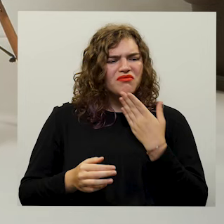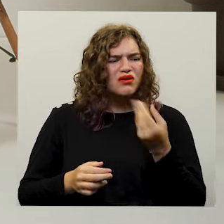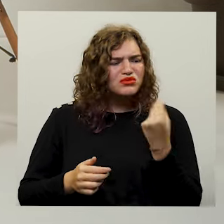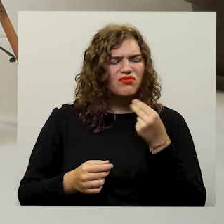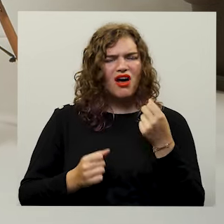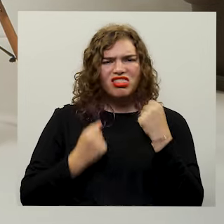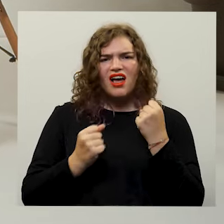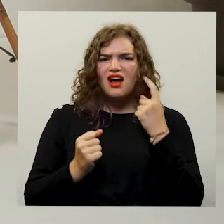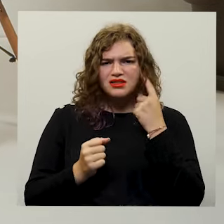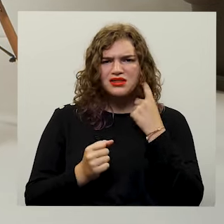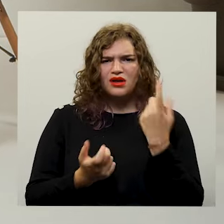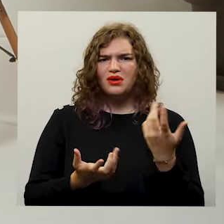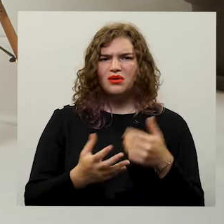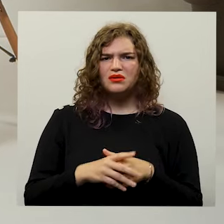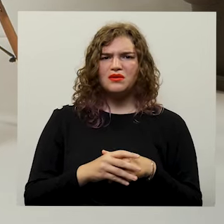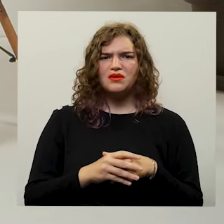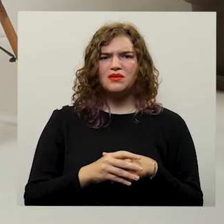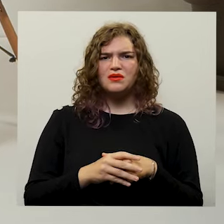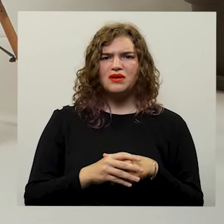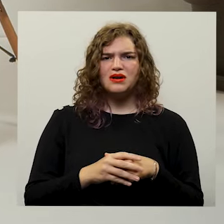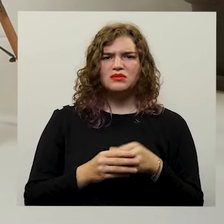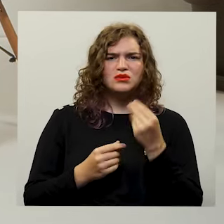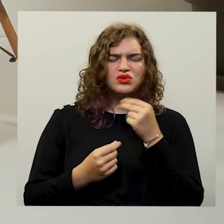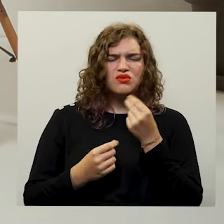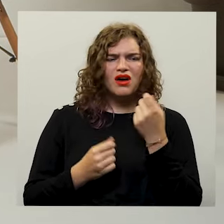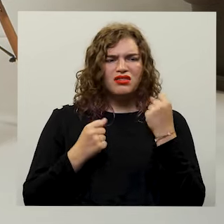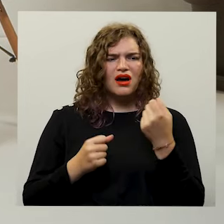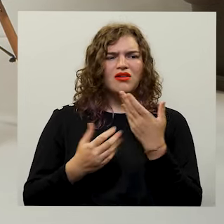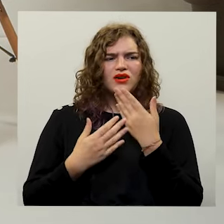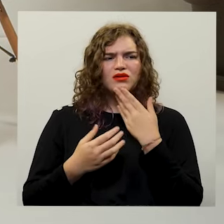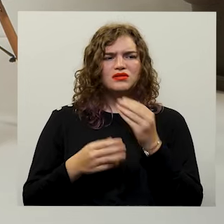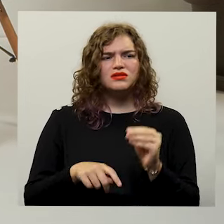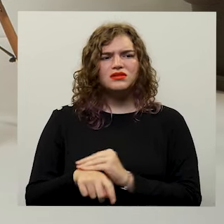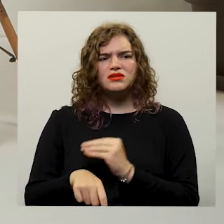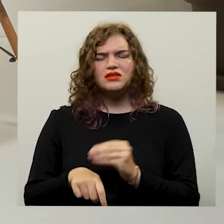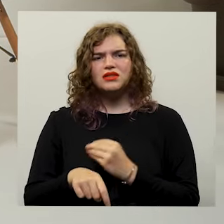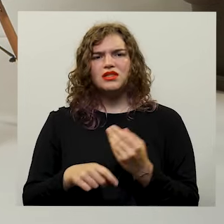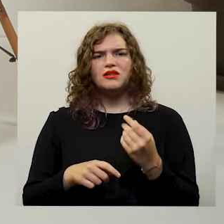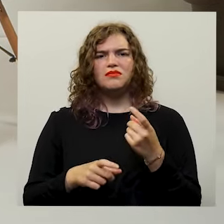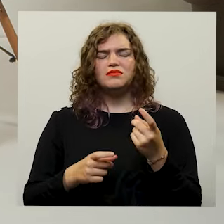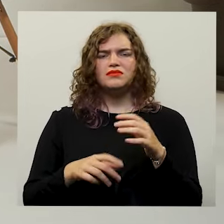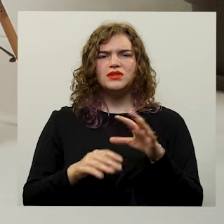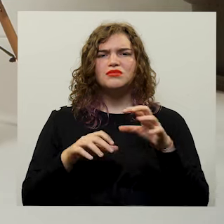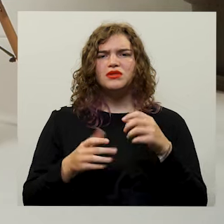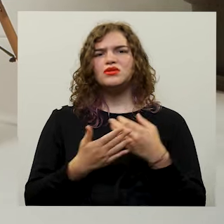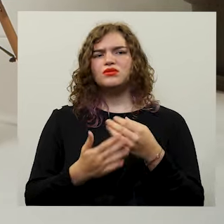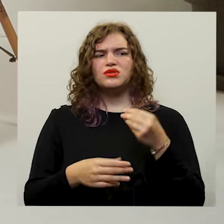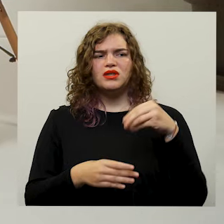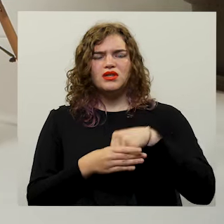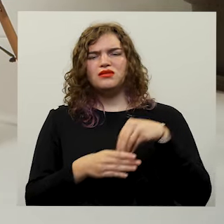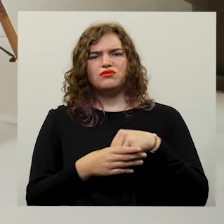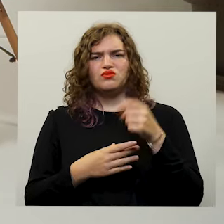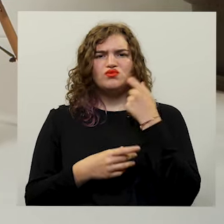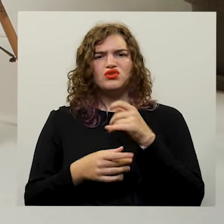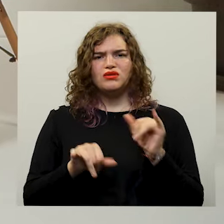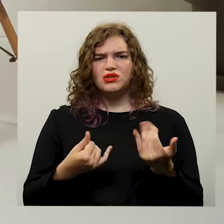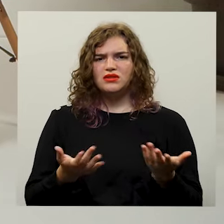să mișcă sufletul, să mișcă... Nu știam că se mișcă duhurile din mine, nu